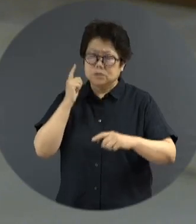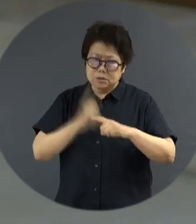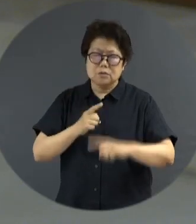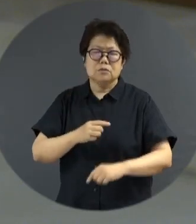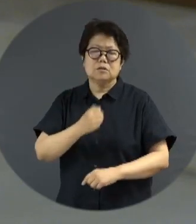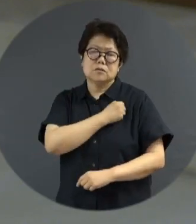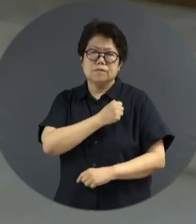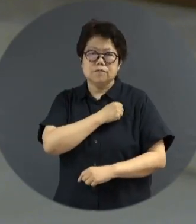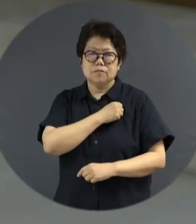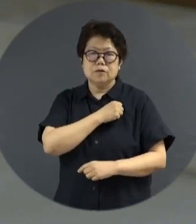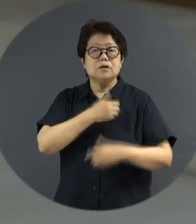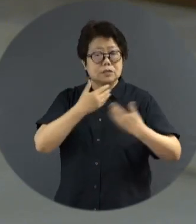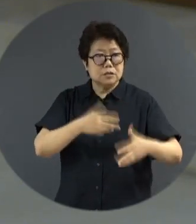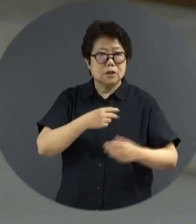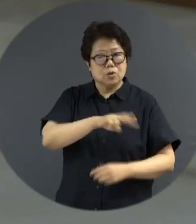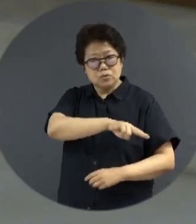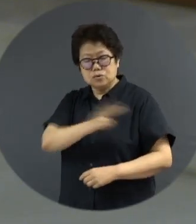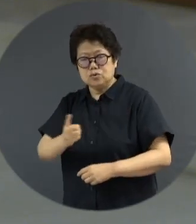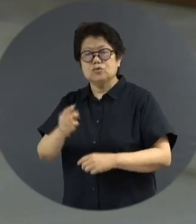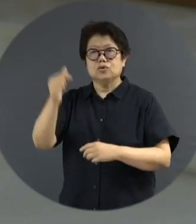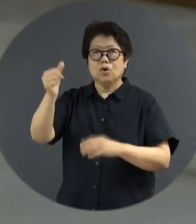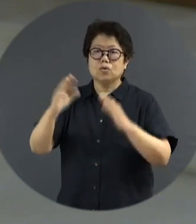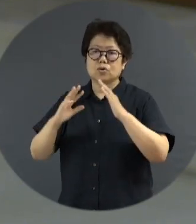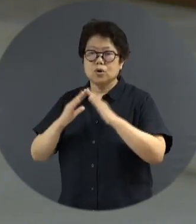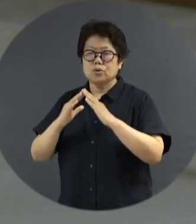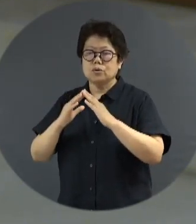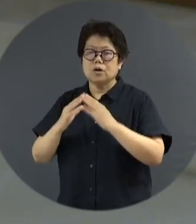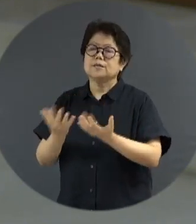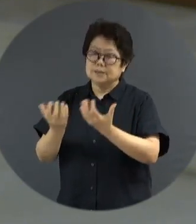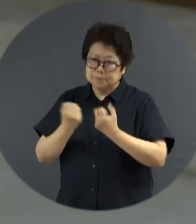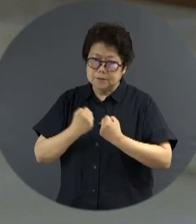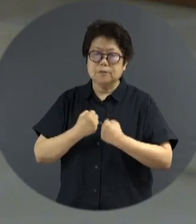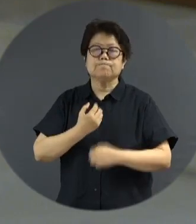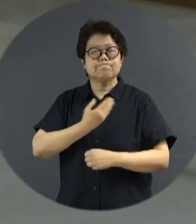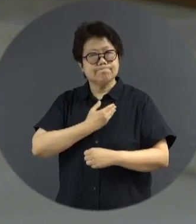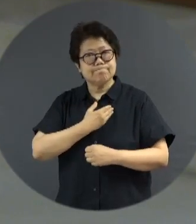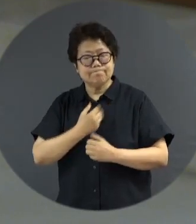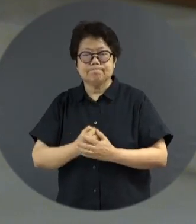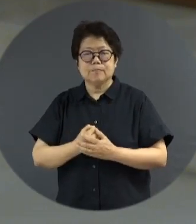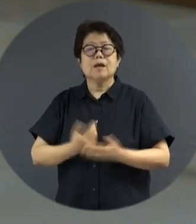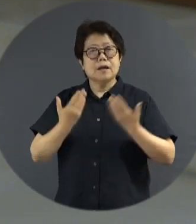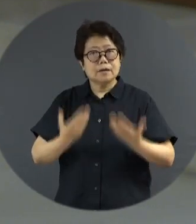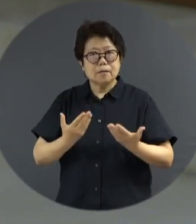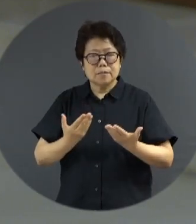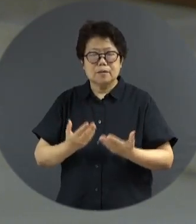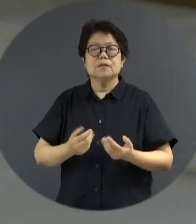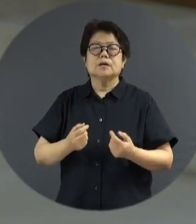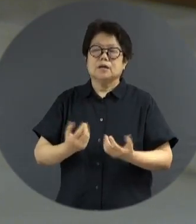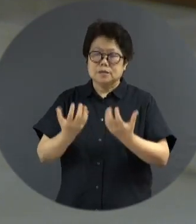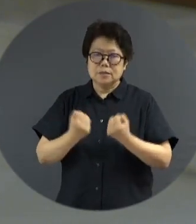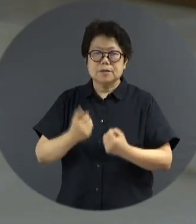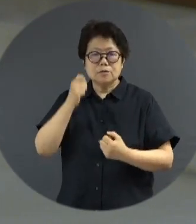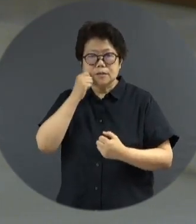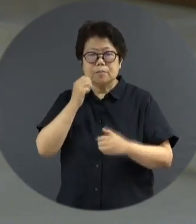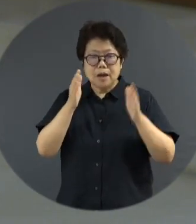来又调入第二个堂区的时间，他又很欣然地接受。到了今日，他欣然地接受生命的局限，